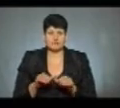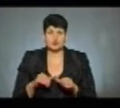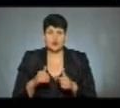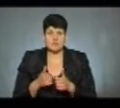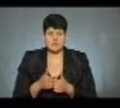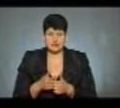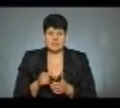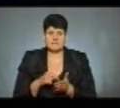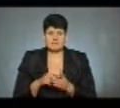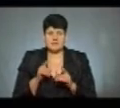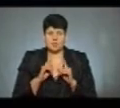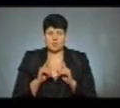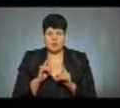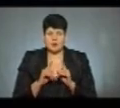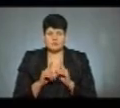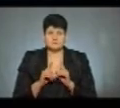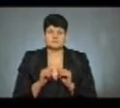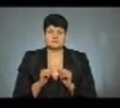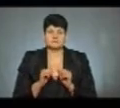комітету міської ради.